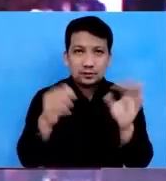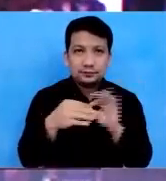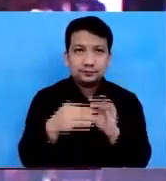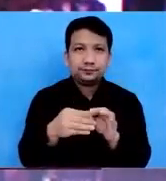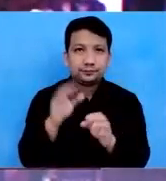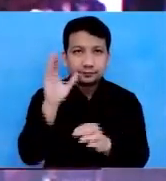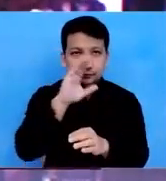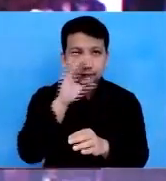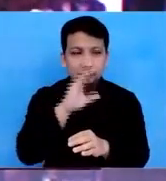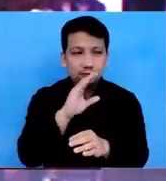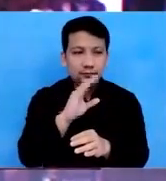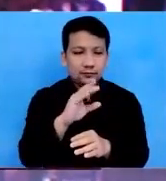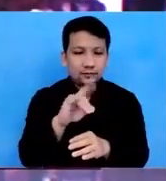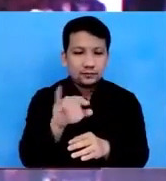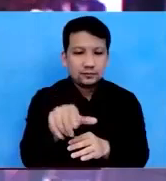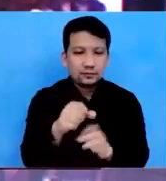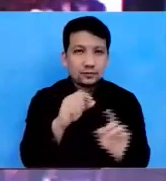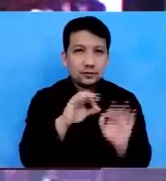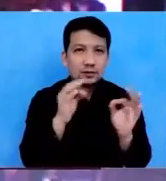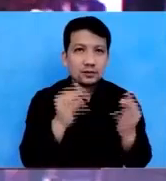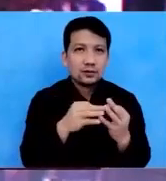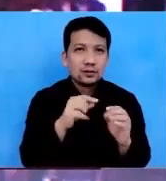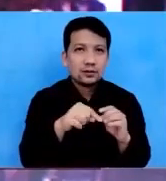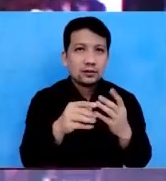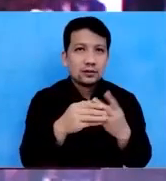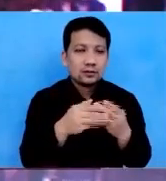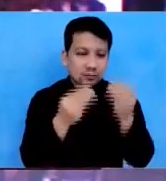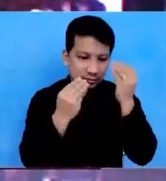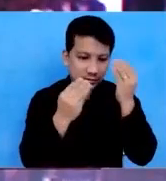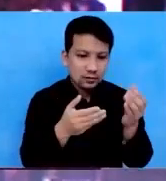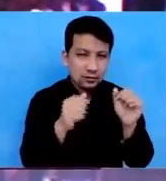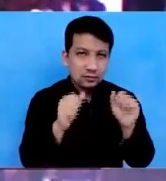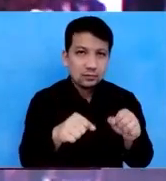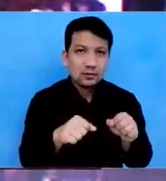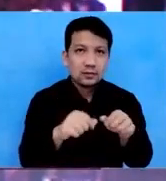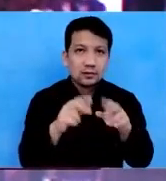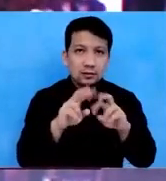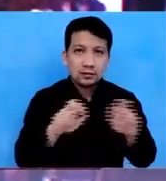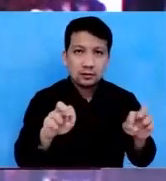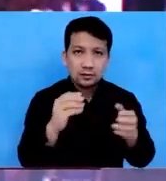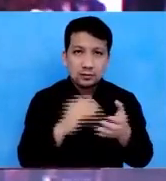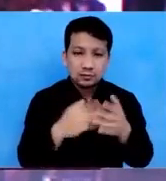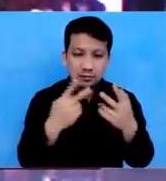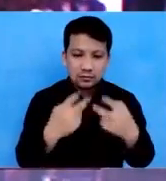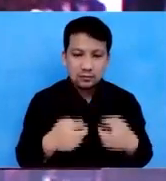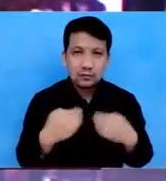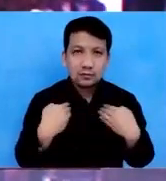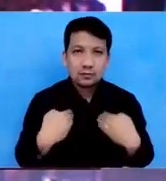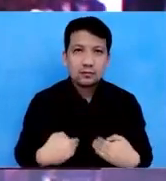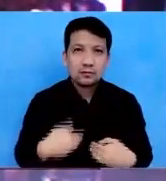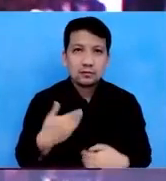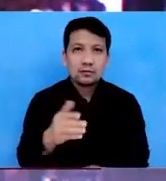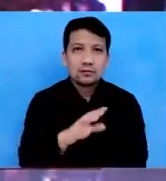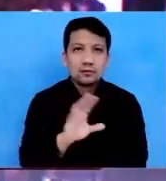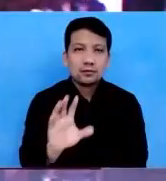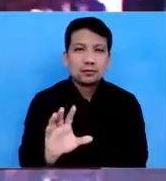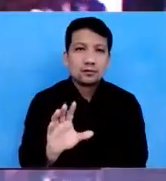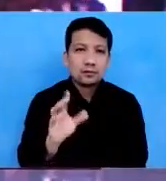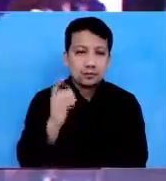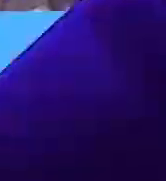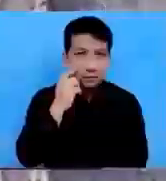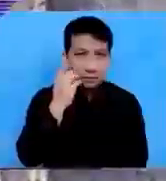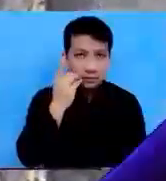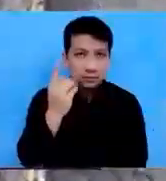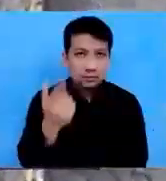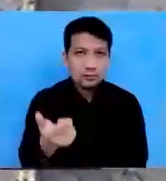ng Department of Justice ang pamilya ng mga inmate para ipaalam kung maaaring isa-ilalim sa autopsy ang mga labi. Nasa front ng balitang yan, si Gary De Leon.